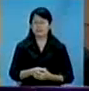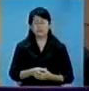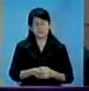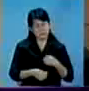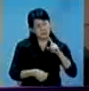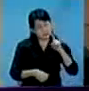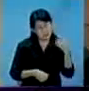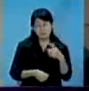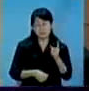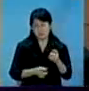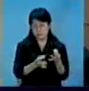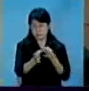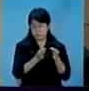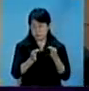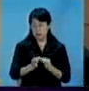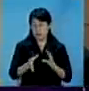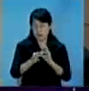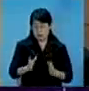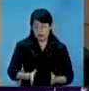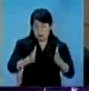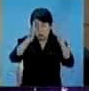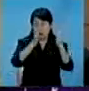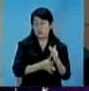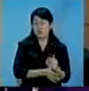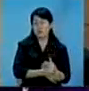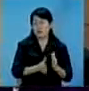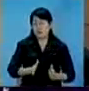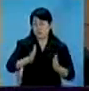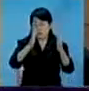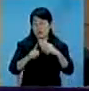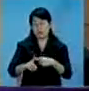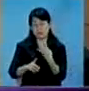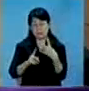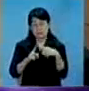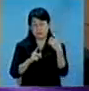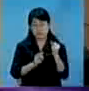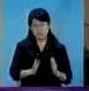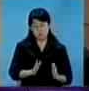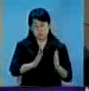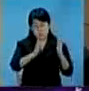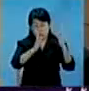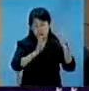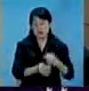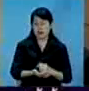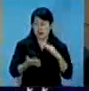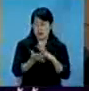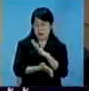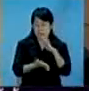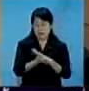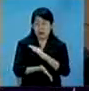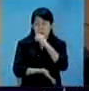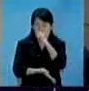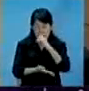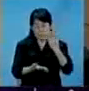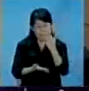าสิครับว่าในตึกสูงในวันที่10เมษายนที่เอกสารลับ37หน้า